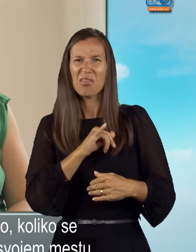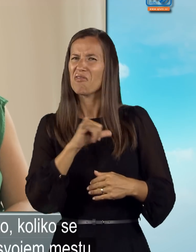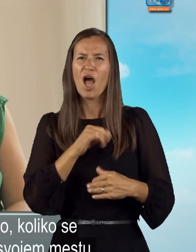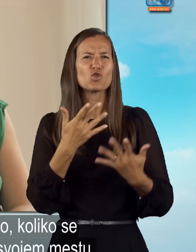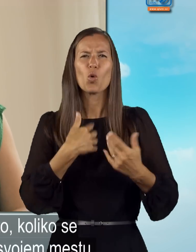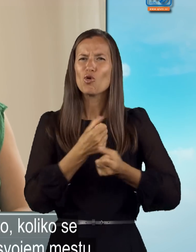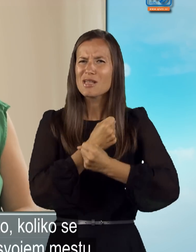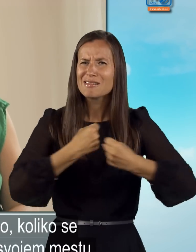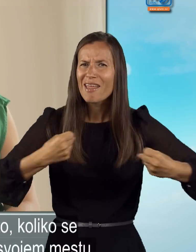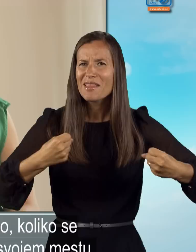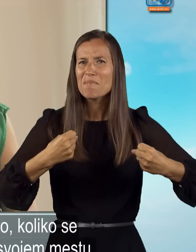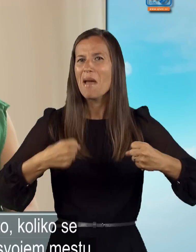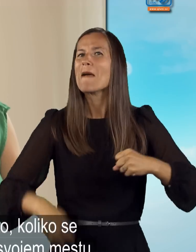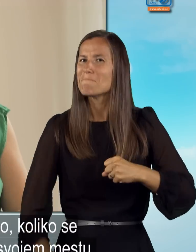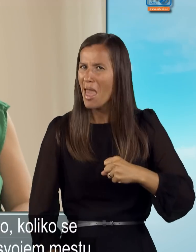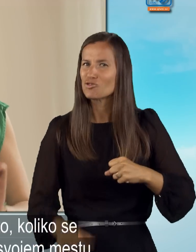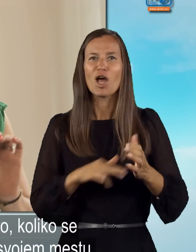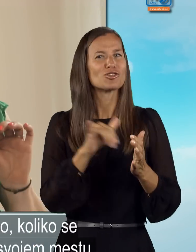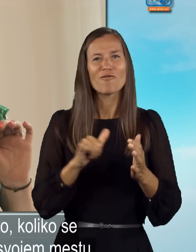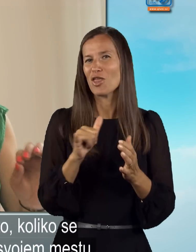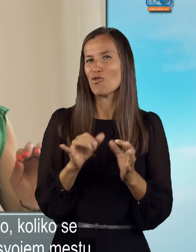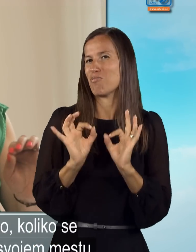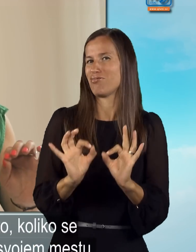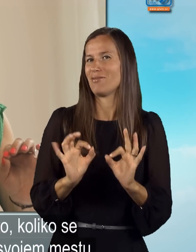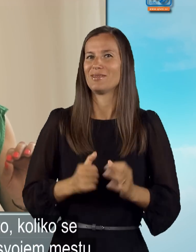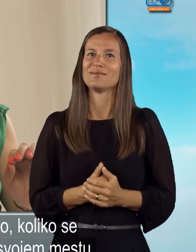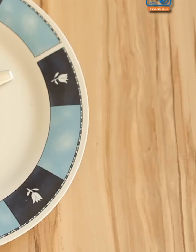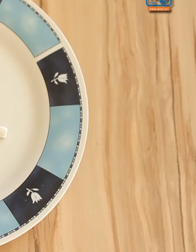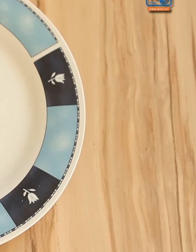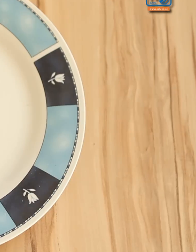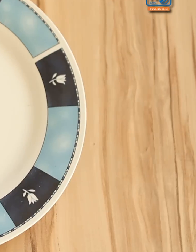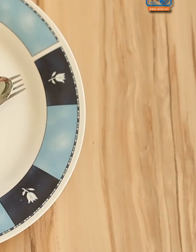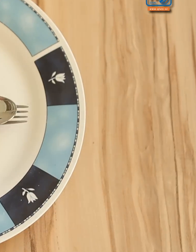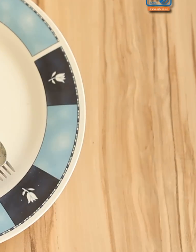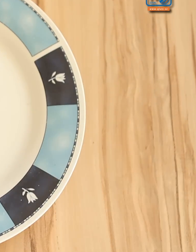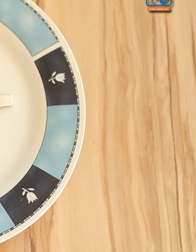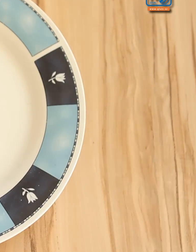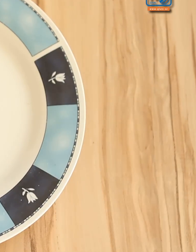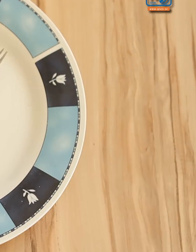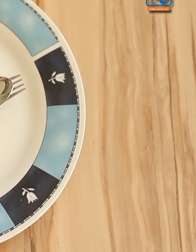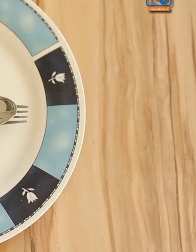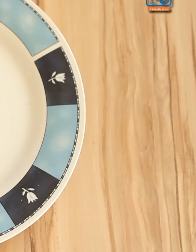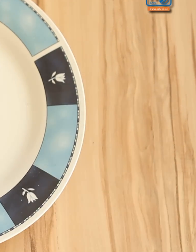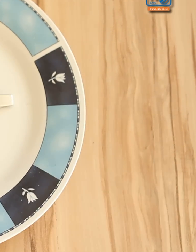ne glede na to, koliko se zredim, meča so vedno na svojem mestu.